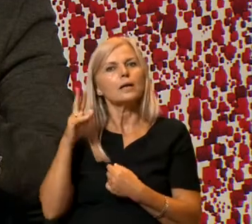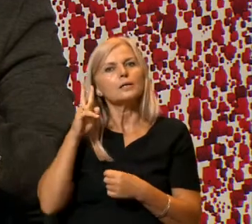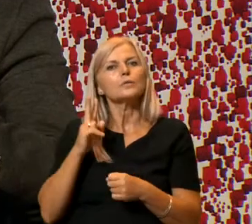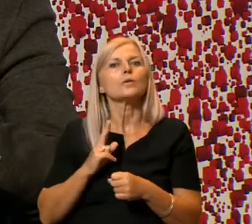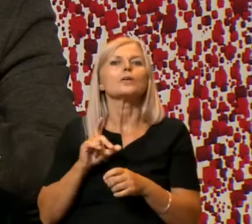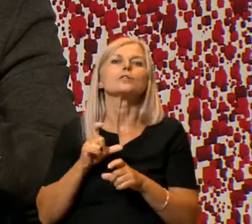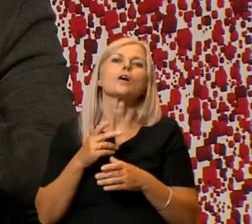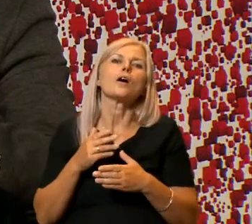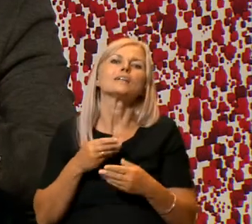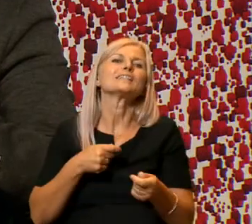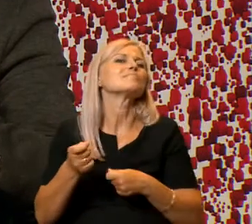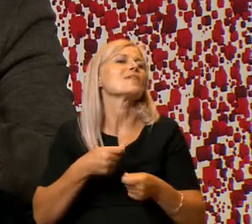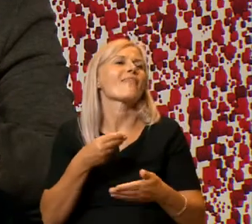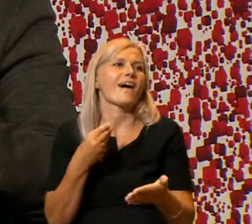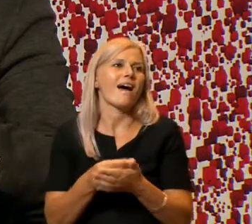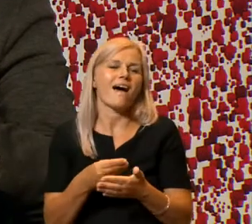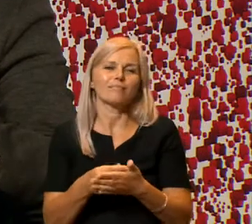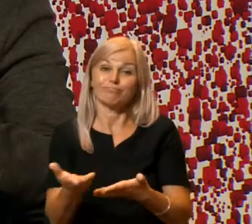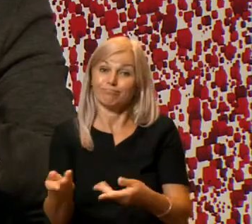państwu coś sprzedać.